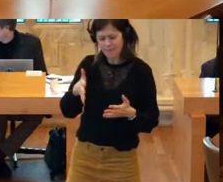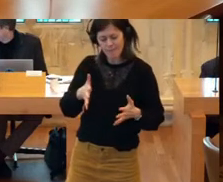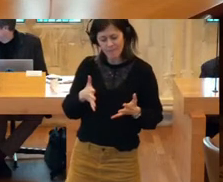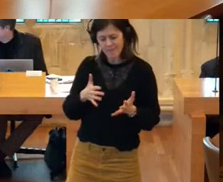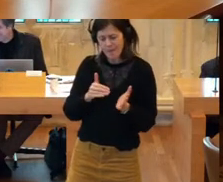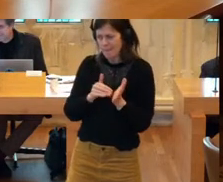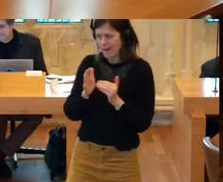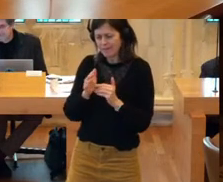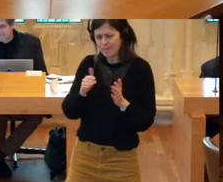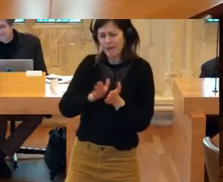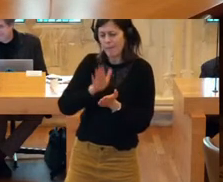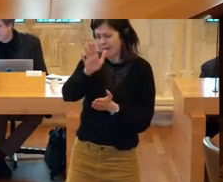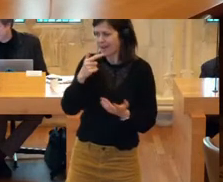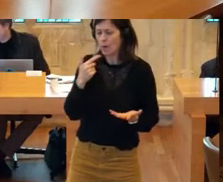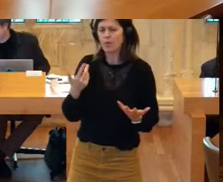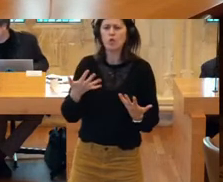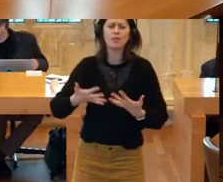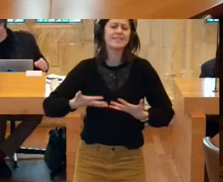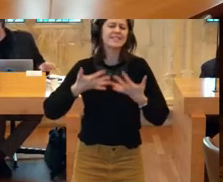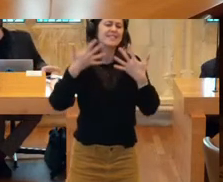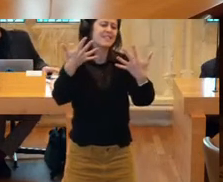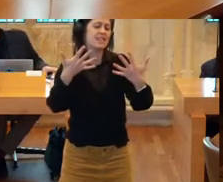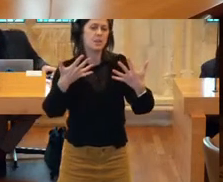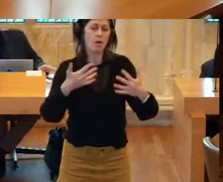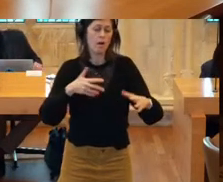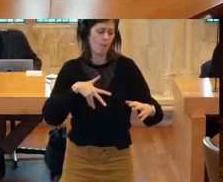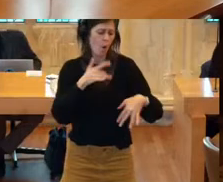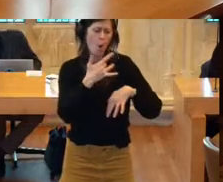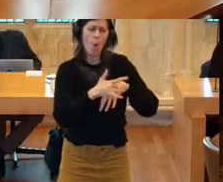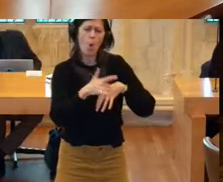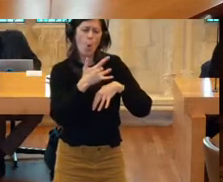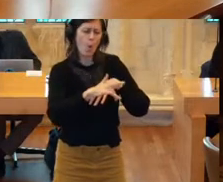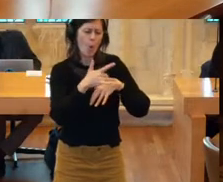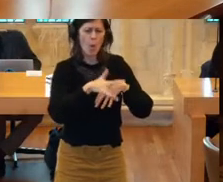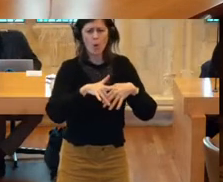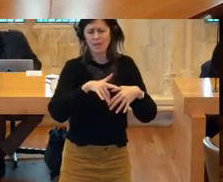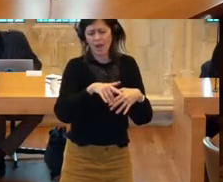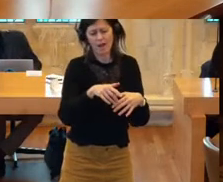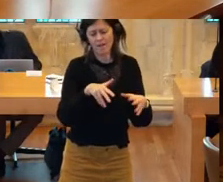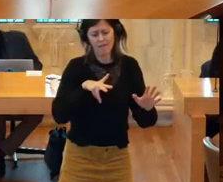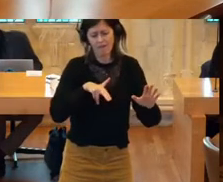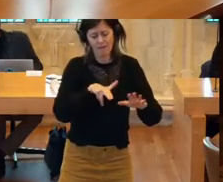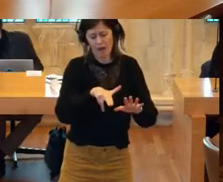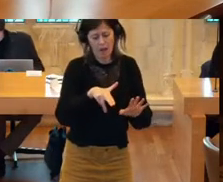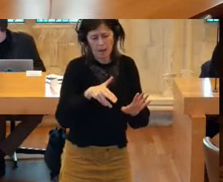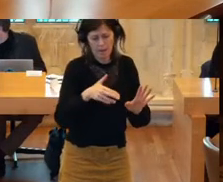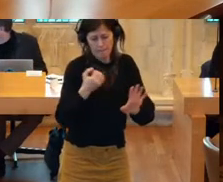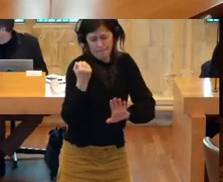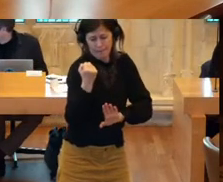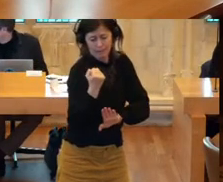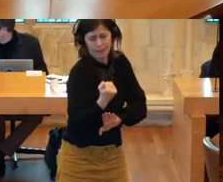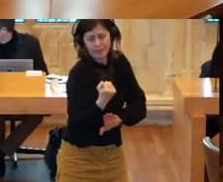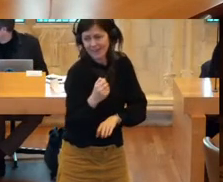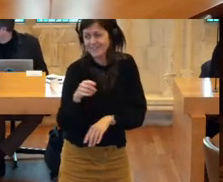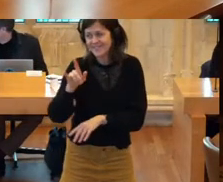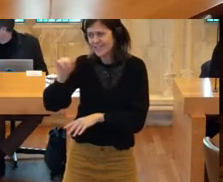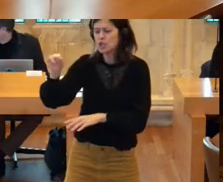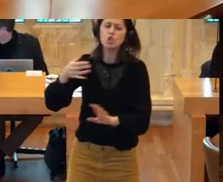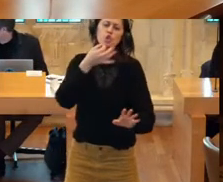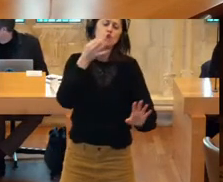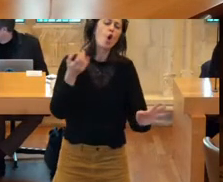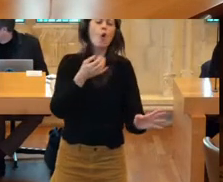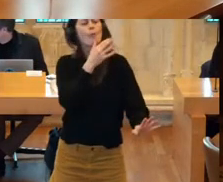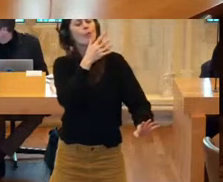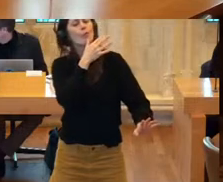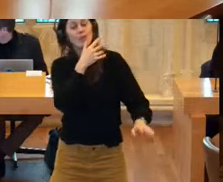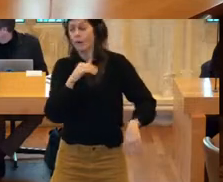10 ans en train d'accuser un retard important sur la construction de ces EPR2 avec un